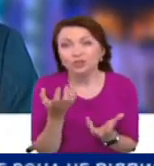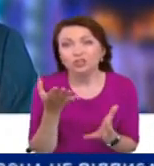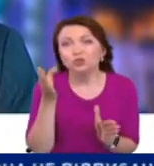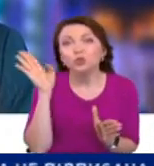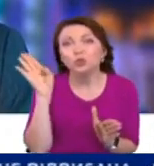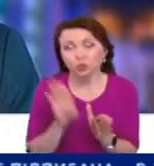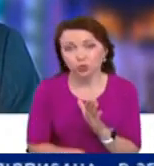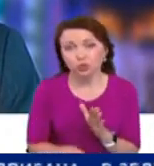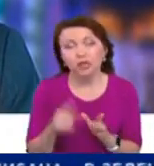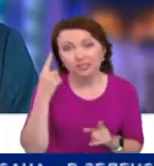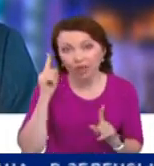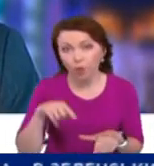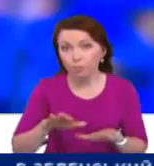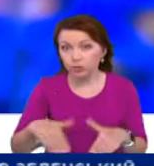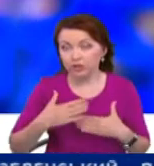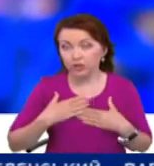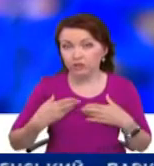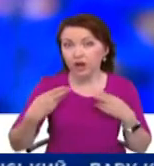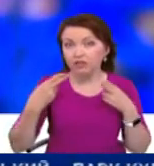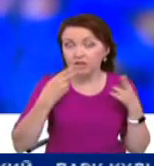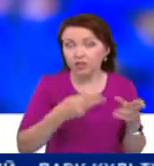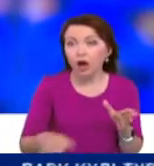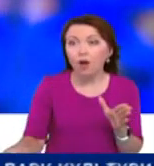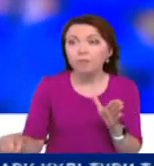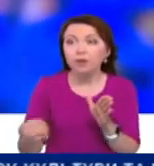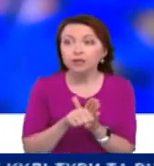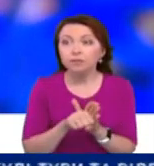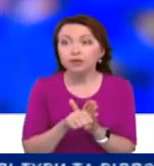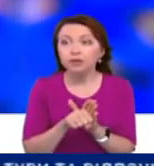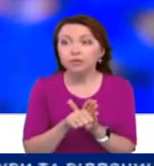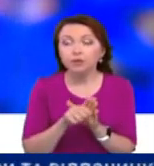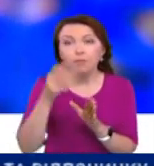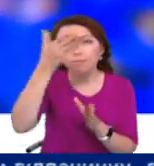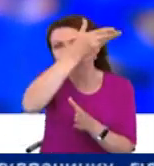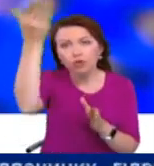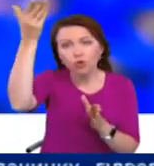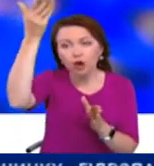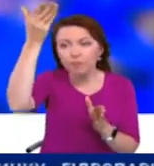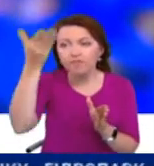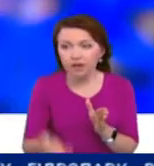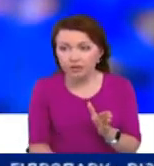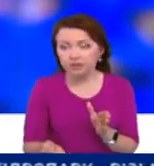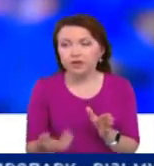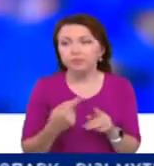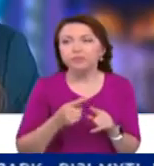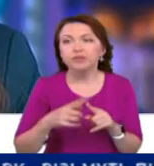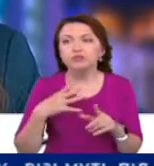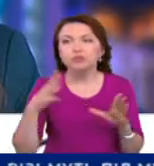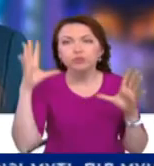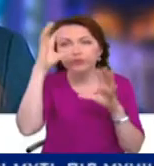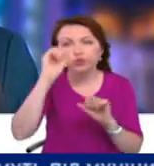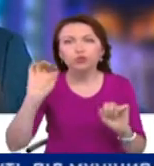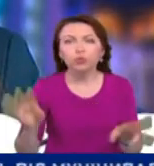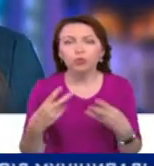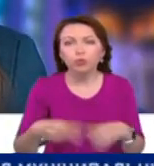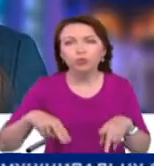я знаю, что после того, как нашего отъезда погибли, обвалился потолок. Это они были в ночном клубе, да. Танцювали, и